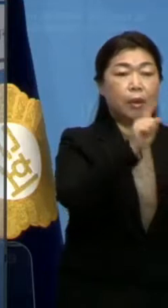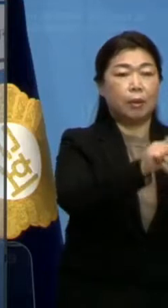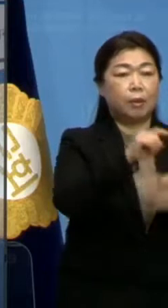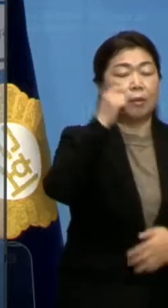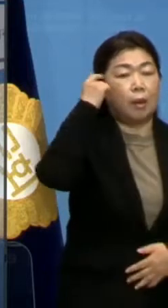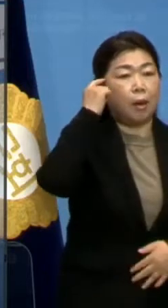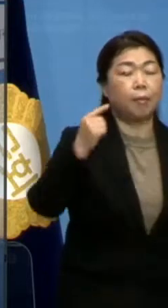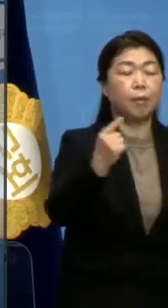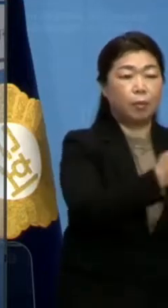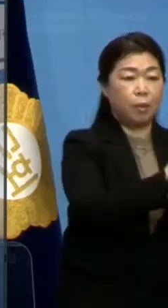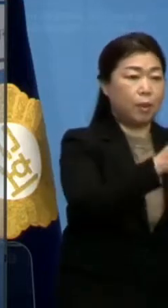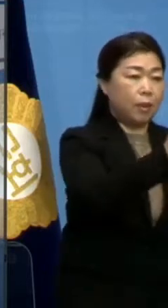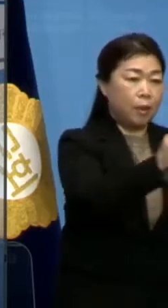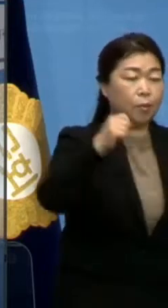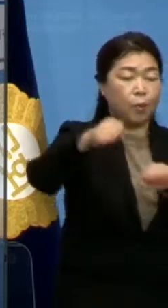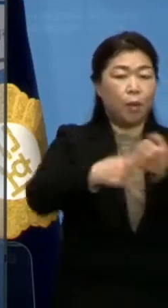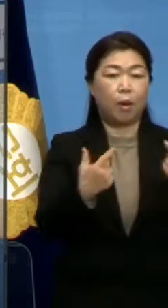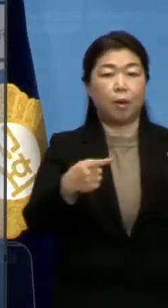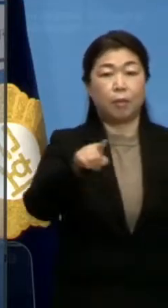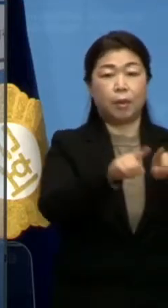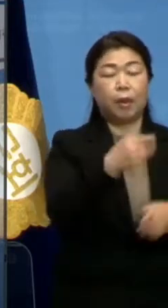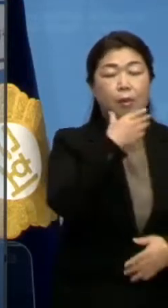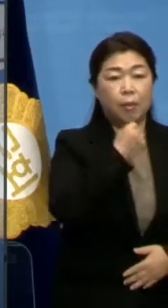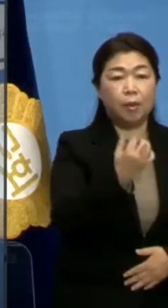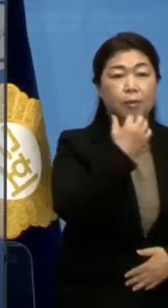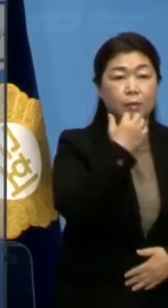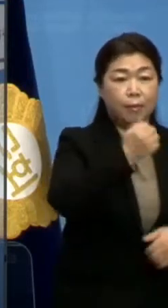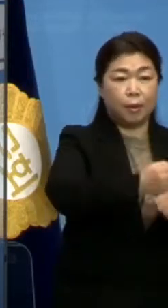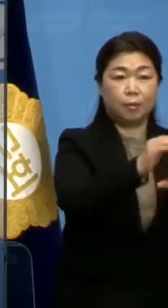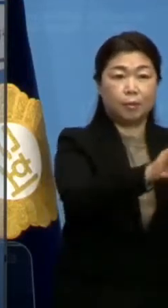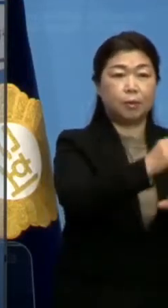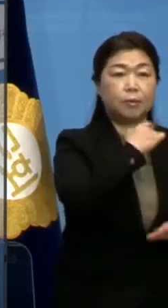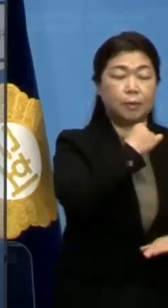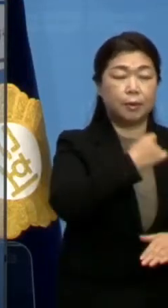사람과 동물이 함께 행복한 서울 만들겠습니다